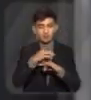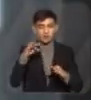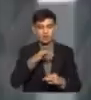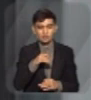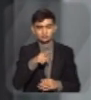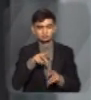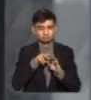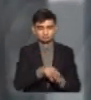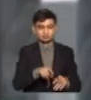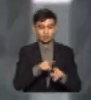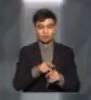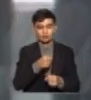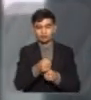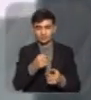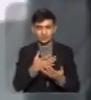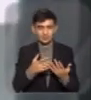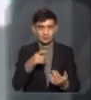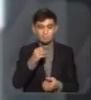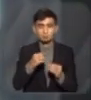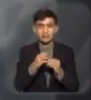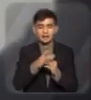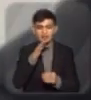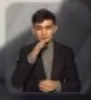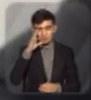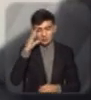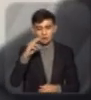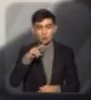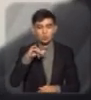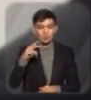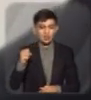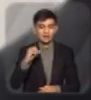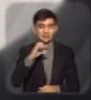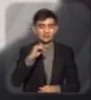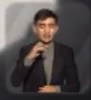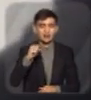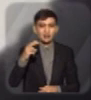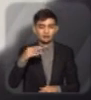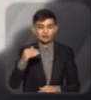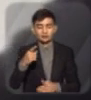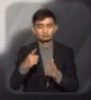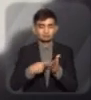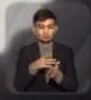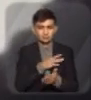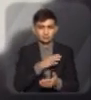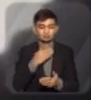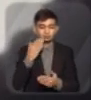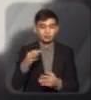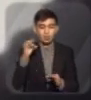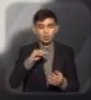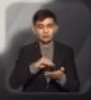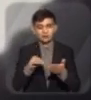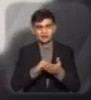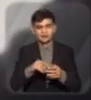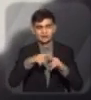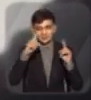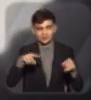насильственной системе, жертвой которой стал 15-летний Лука Сираджи. Его вызвали к следователю из-за надписей на стенах,